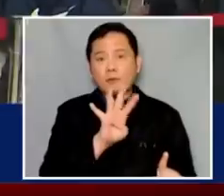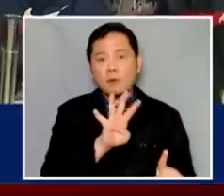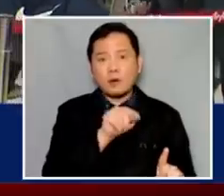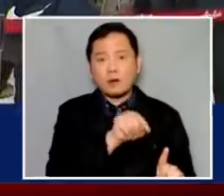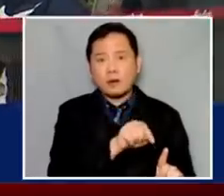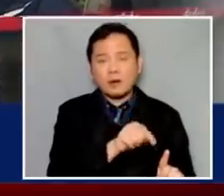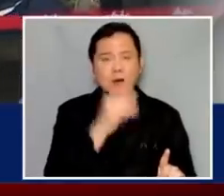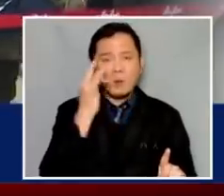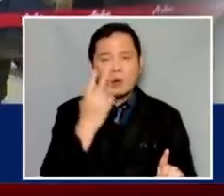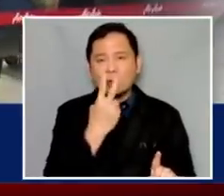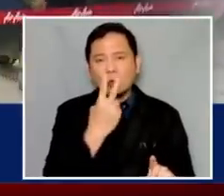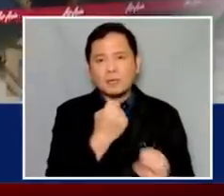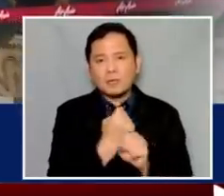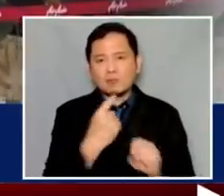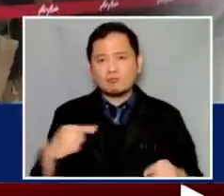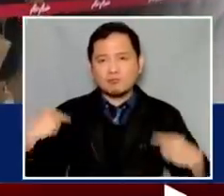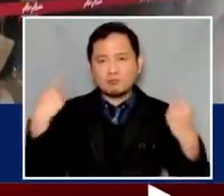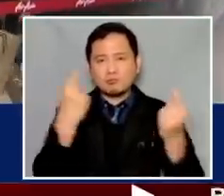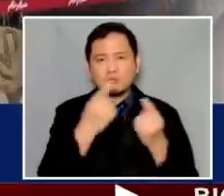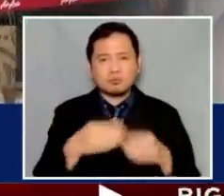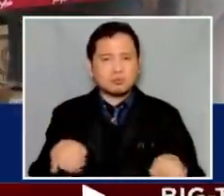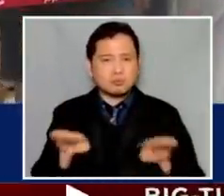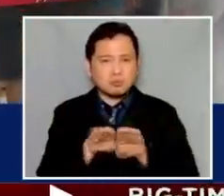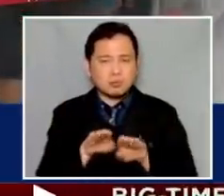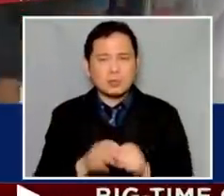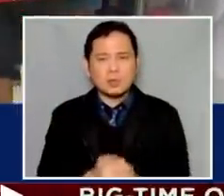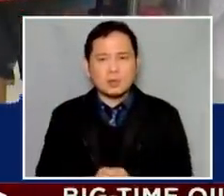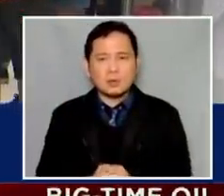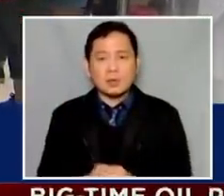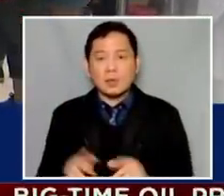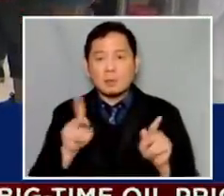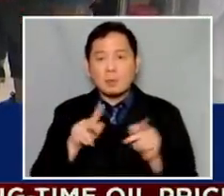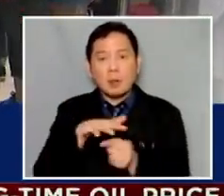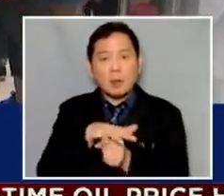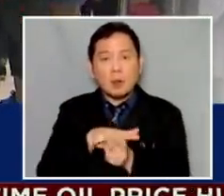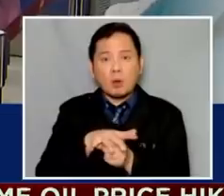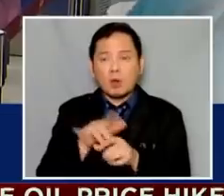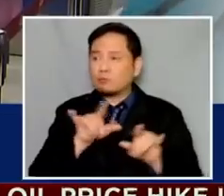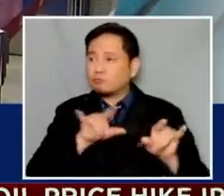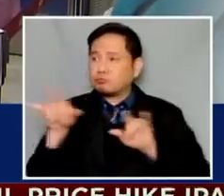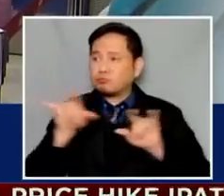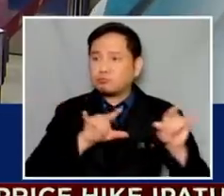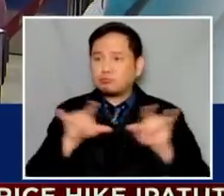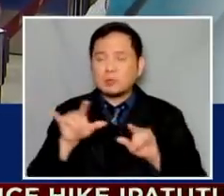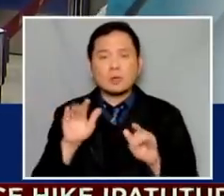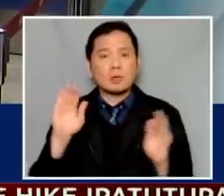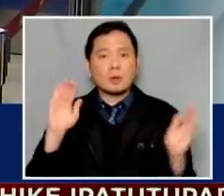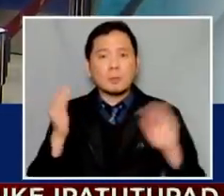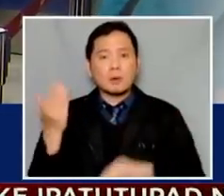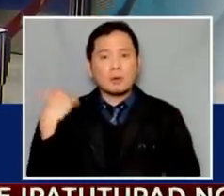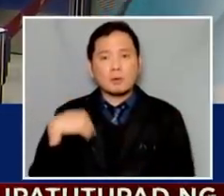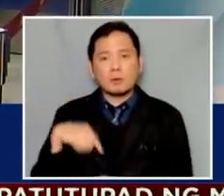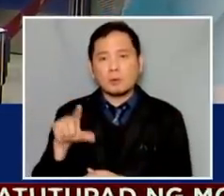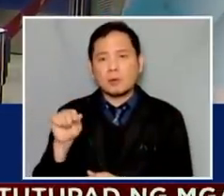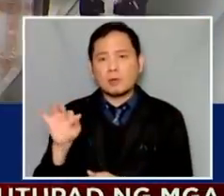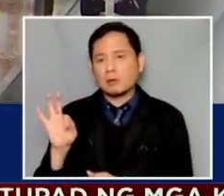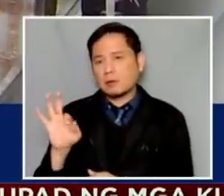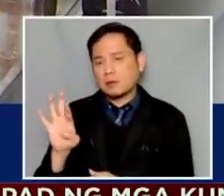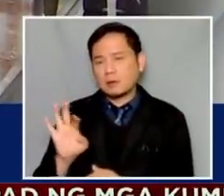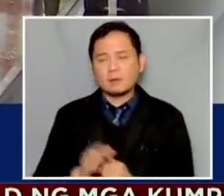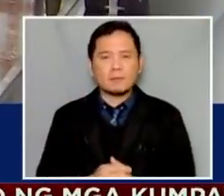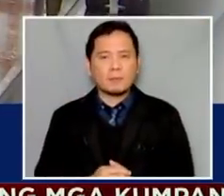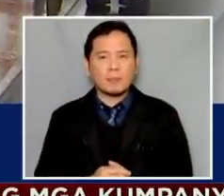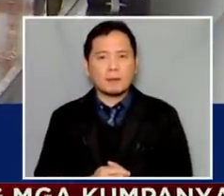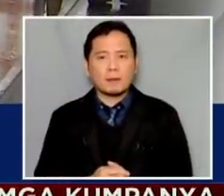isinara. Malaking bilang ng pasahero ng domestic flights ang natapyas kumpara noong 2019. Pero ngayon,